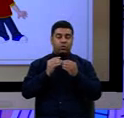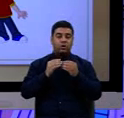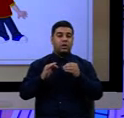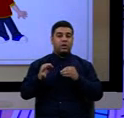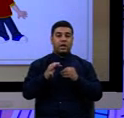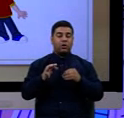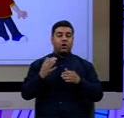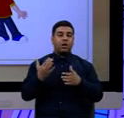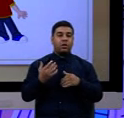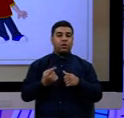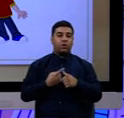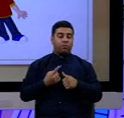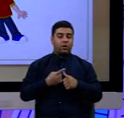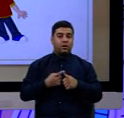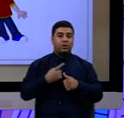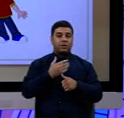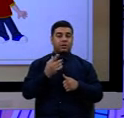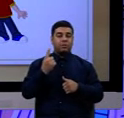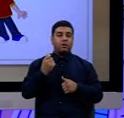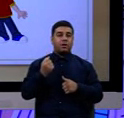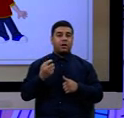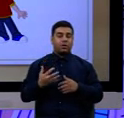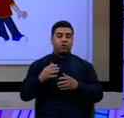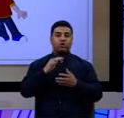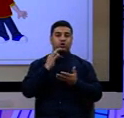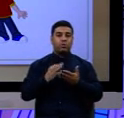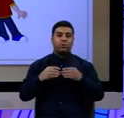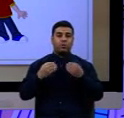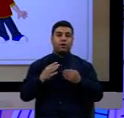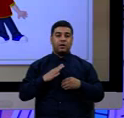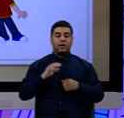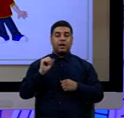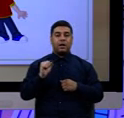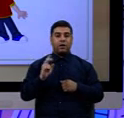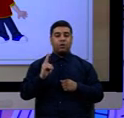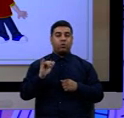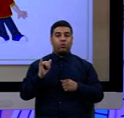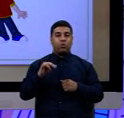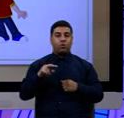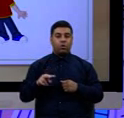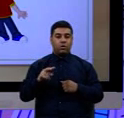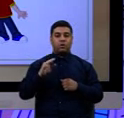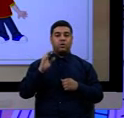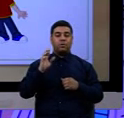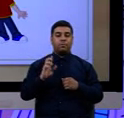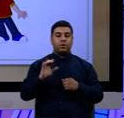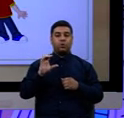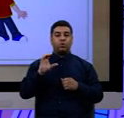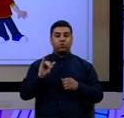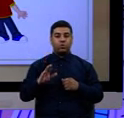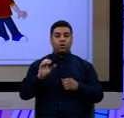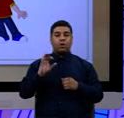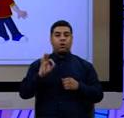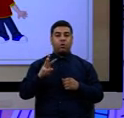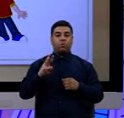daryo qanday nomlanadi? Sizga bir qator javoblar berilgan. A. Ko'l, B. Suv